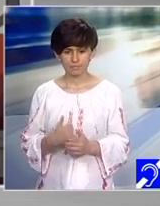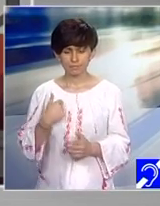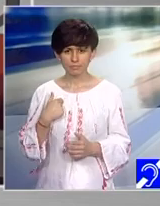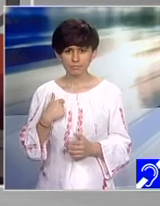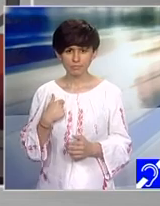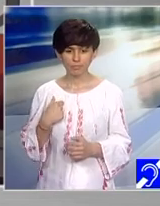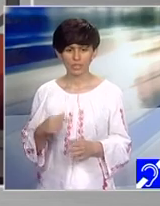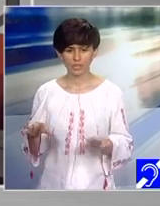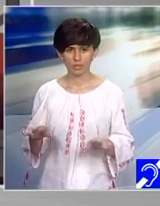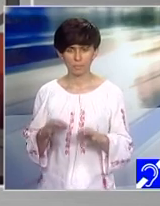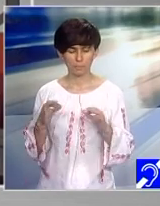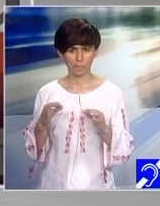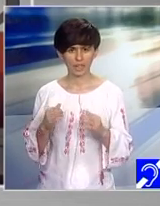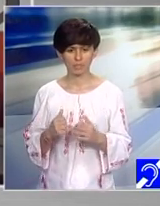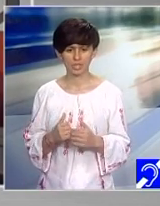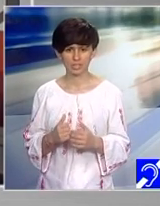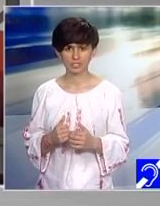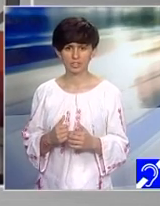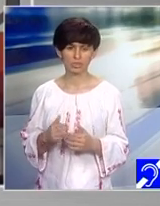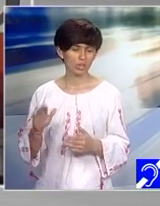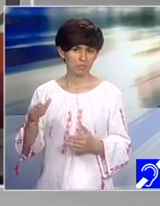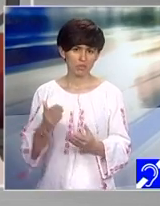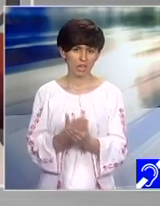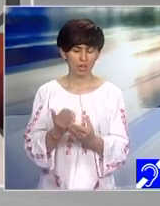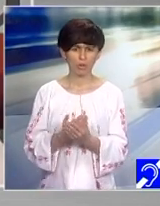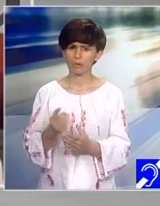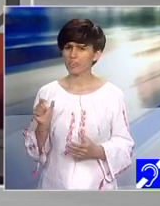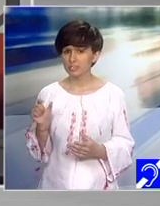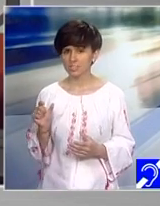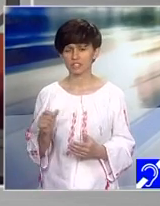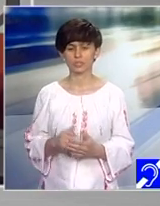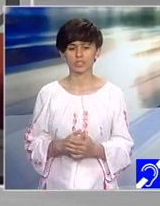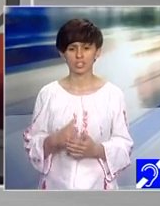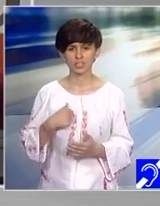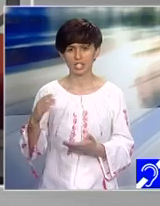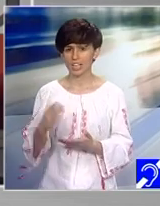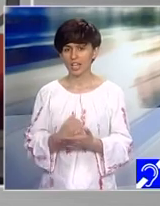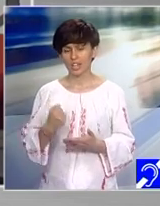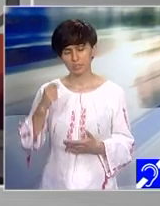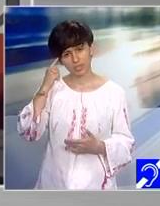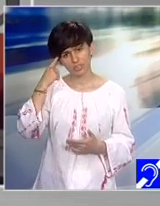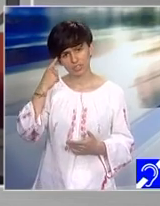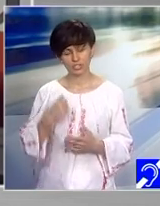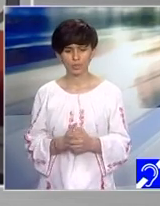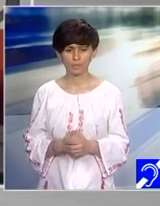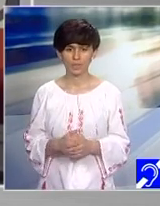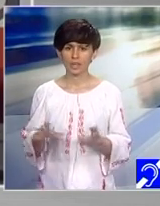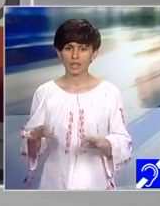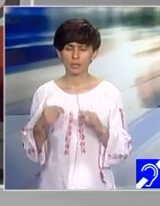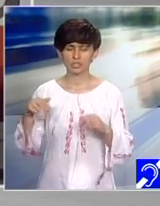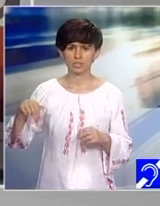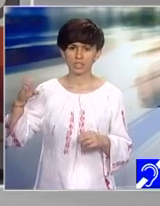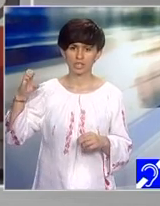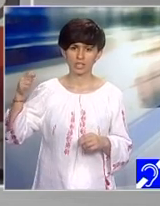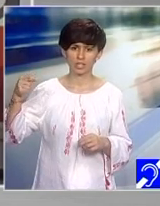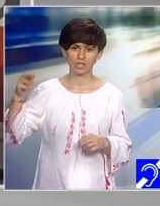povestea cămeșilor. Are o poveste scurtă, de câte am reușit eu să o aduc. Am găsit-o la Negreni și